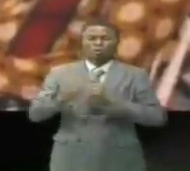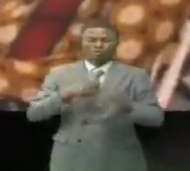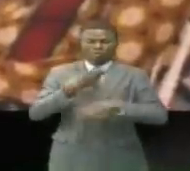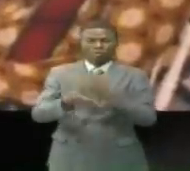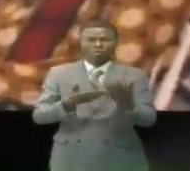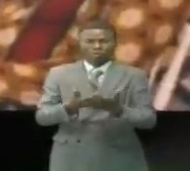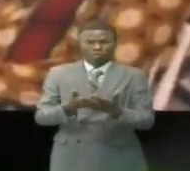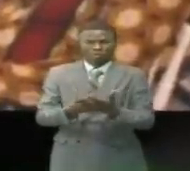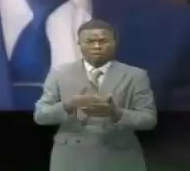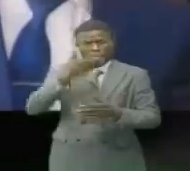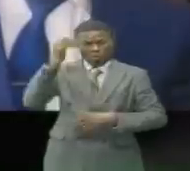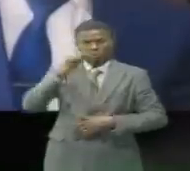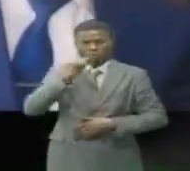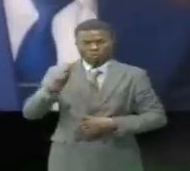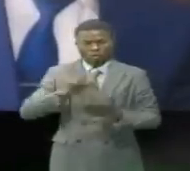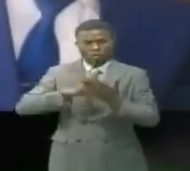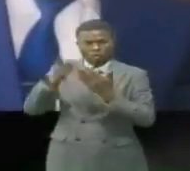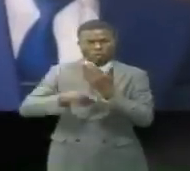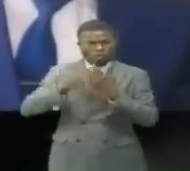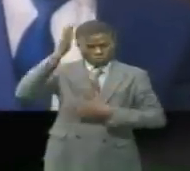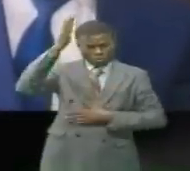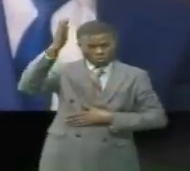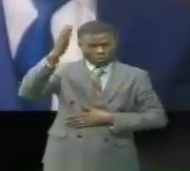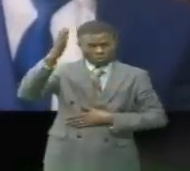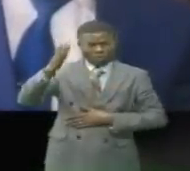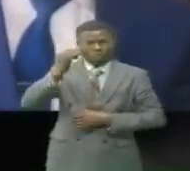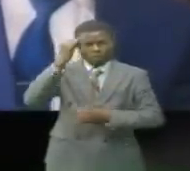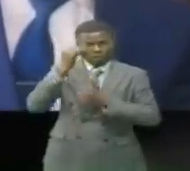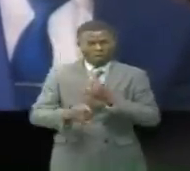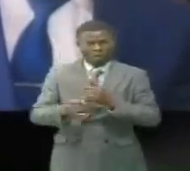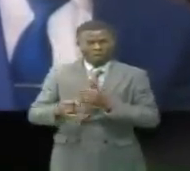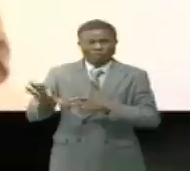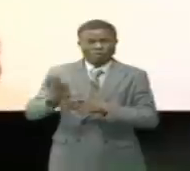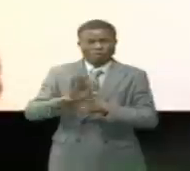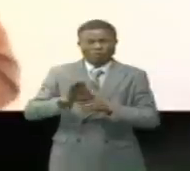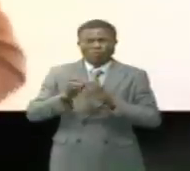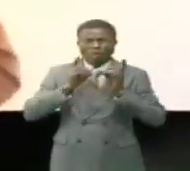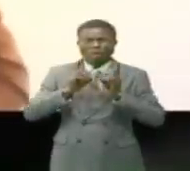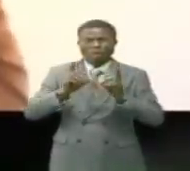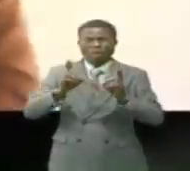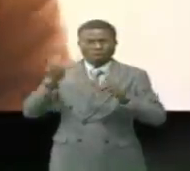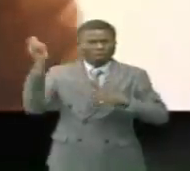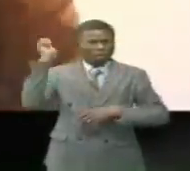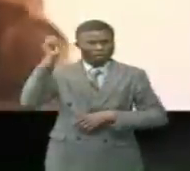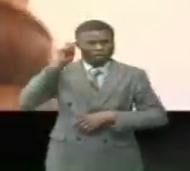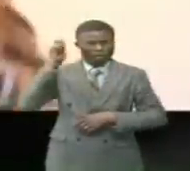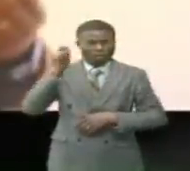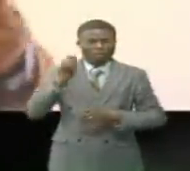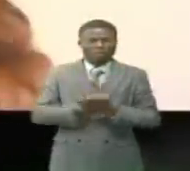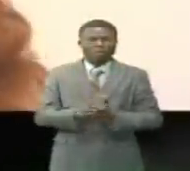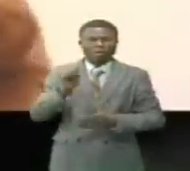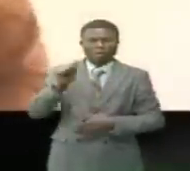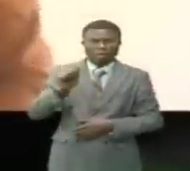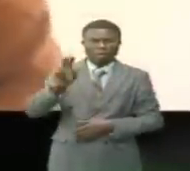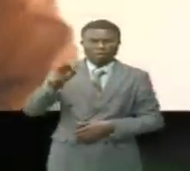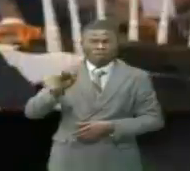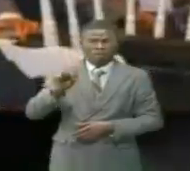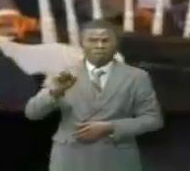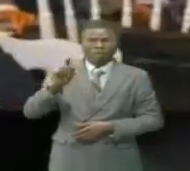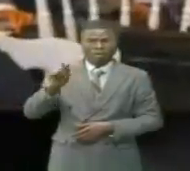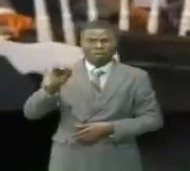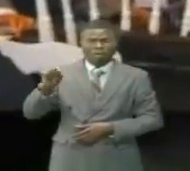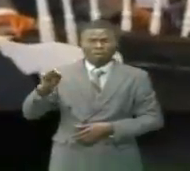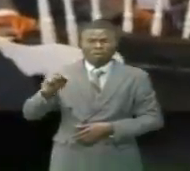consentis, sans oublier les projets d'avenir. La boucle de cette série d'allocutions avec le professeur Anton Chimpi, secrétaire général à